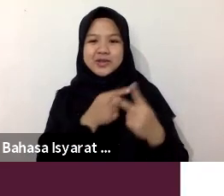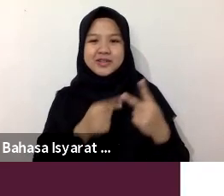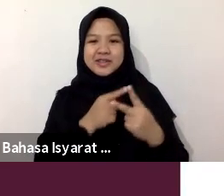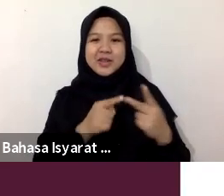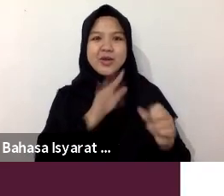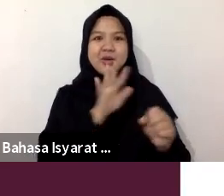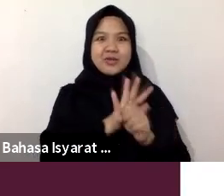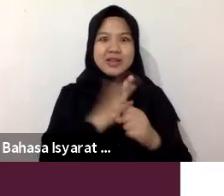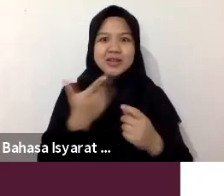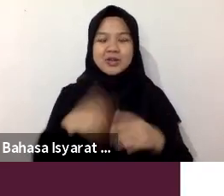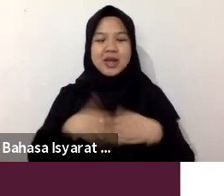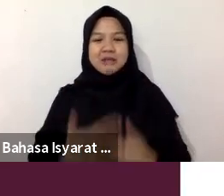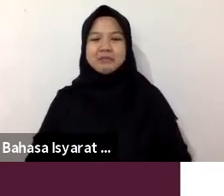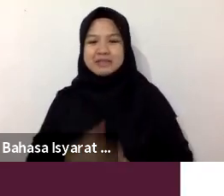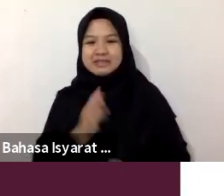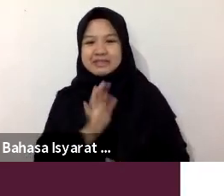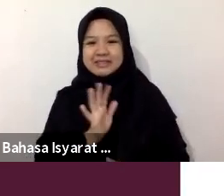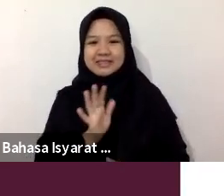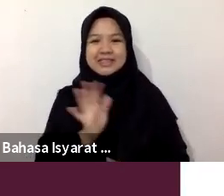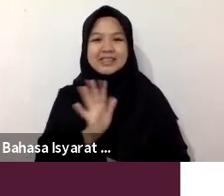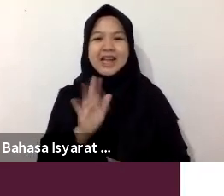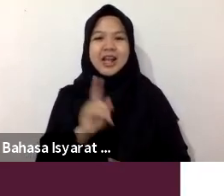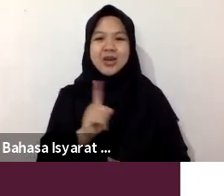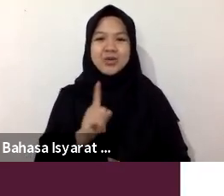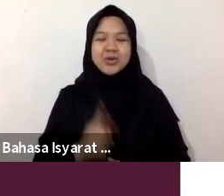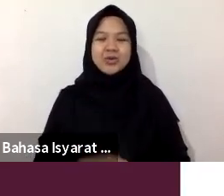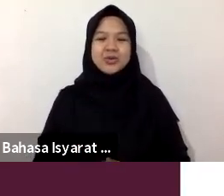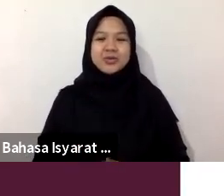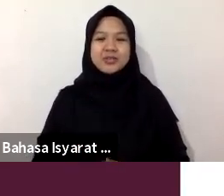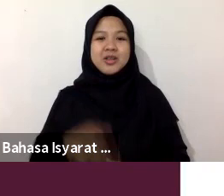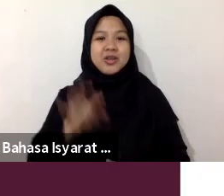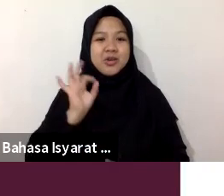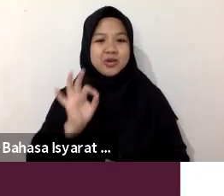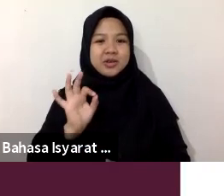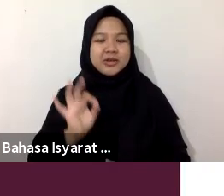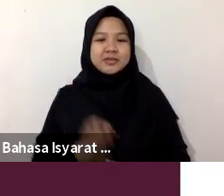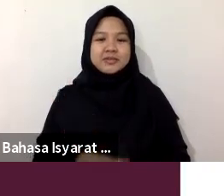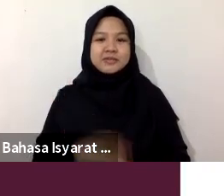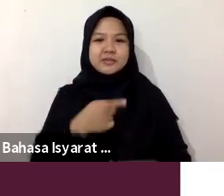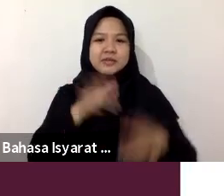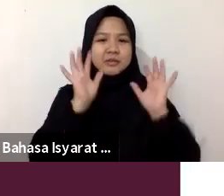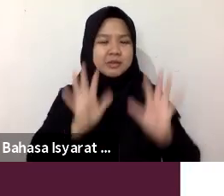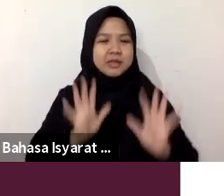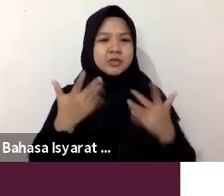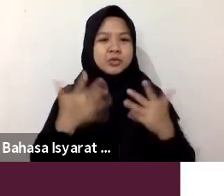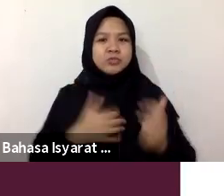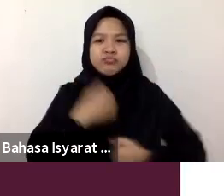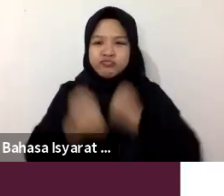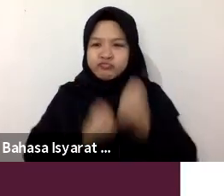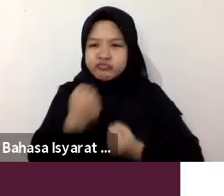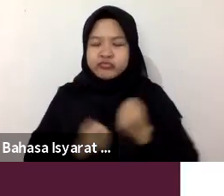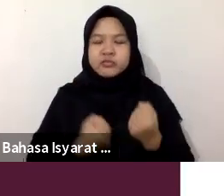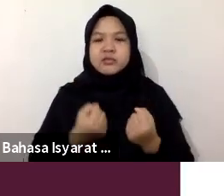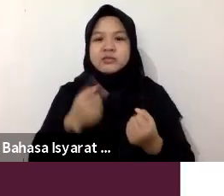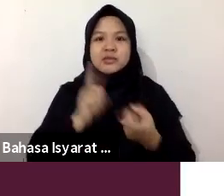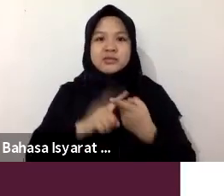COVID hamil ya, jangan dulu gitu ya. Oke dokter, ini sangat banyak yang sudah antusias nih dokter,